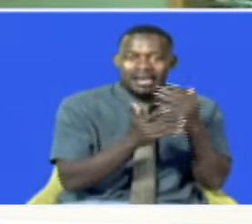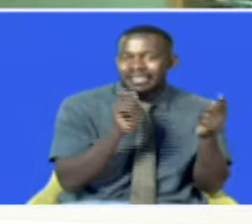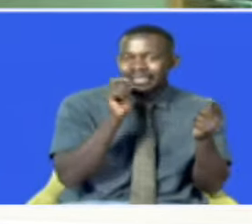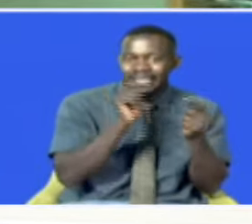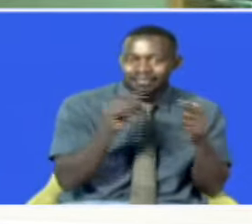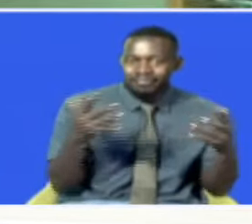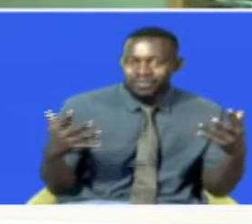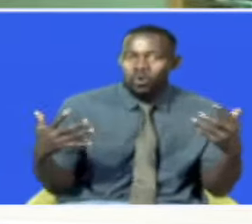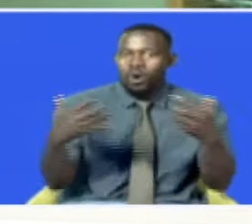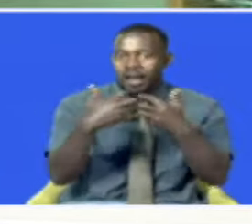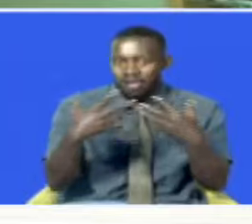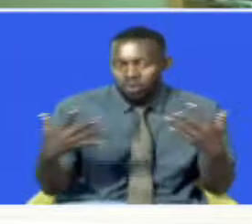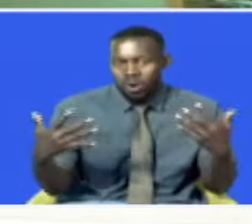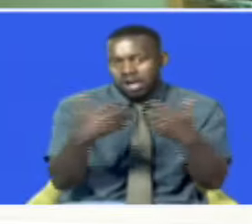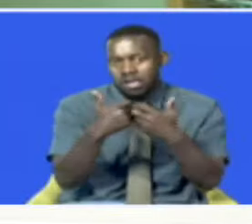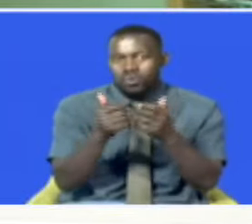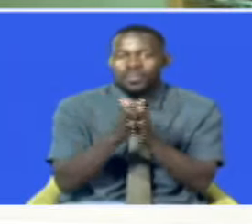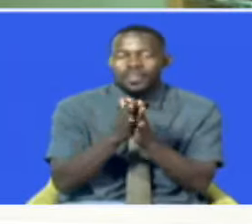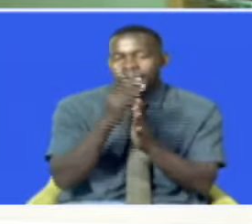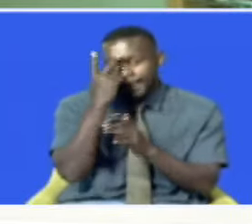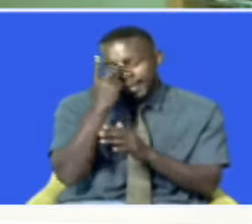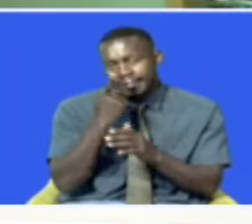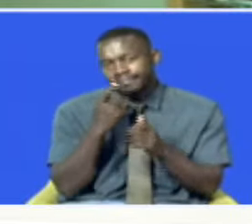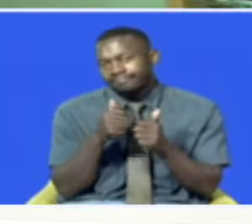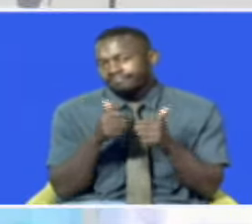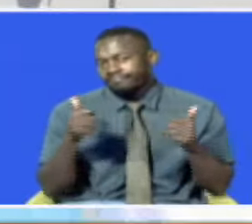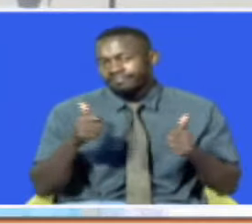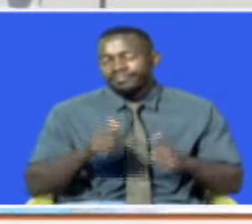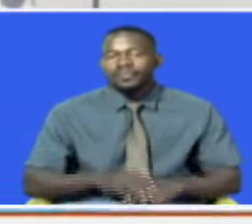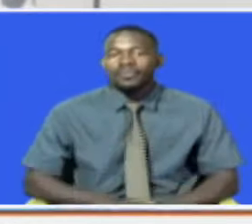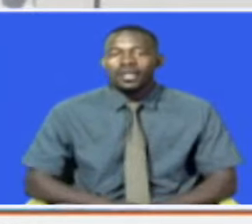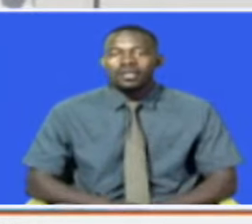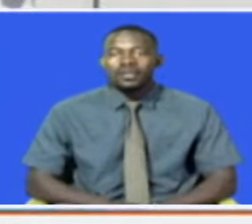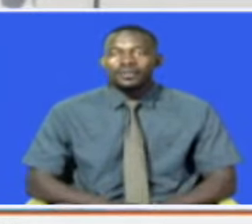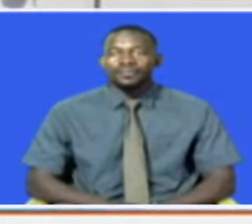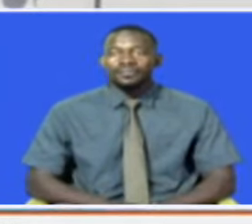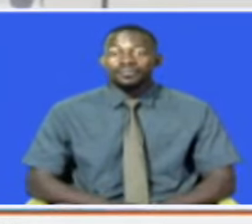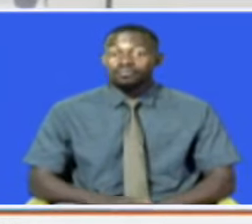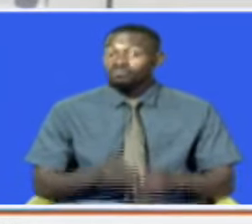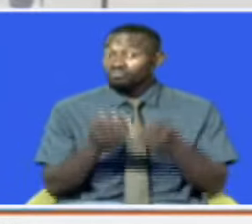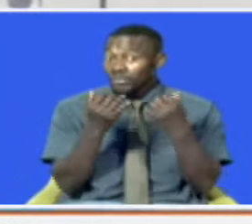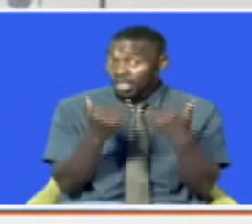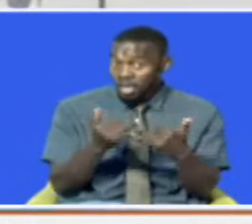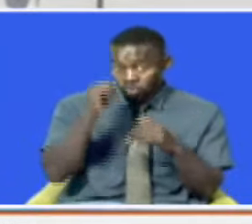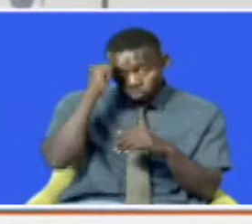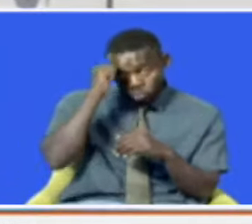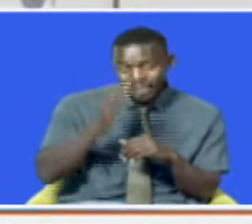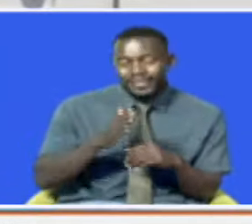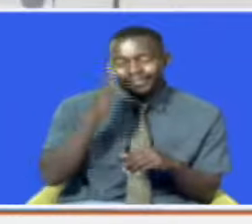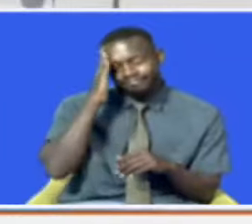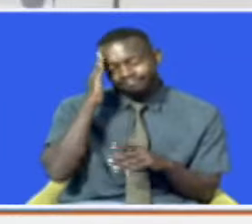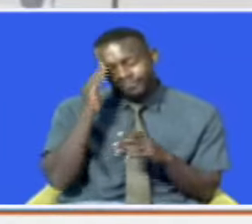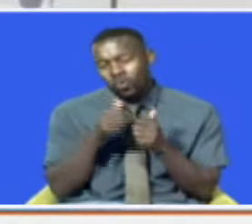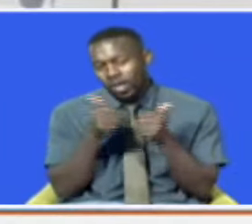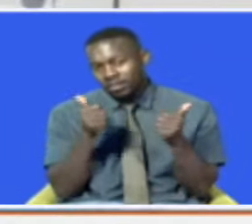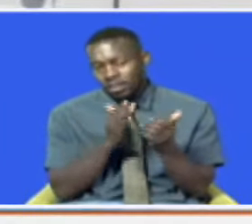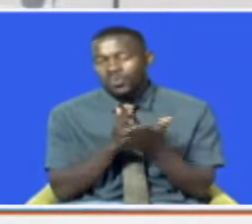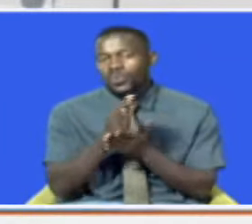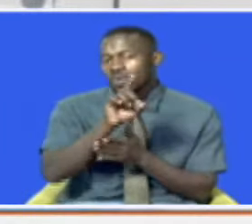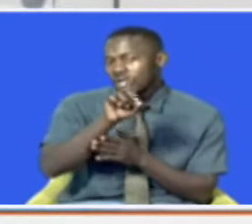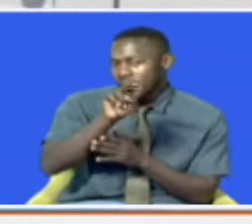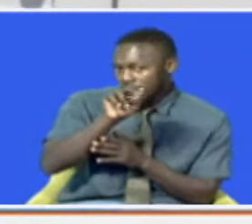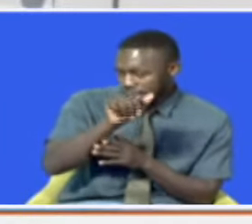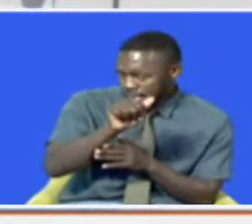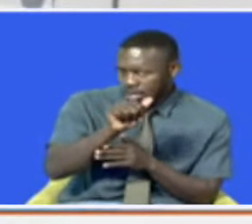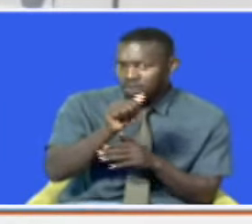mazishi zimeratibiwa kufanyika wiki ijayo. Students have now been identified through DNA. We are now